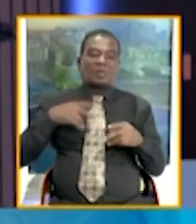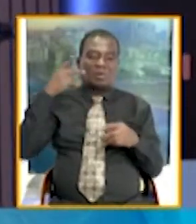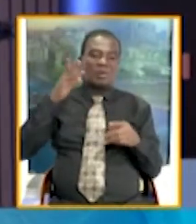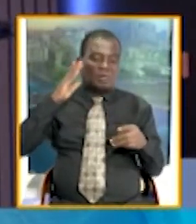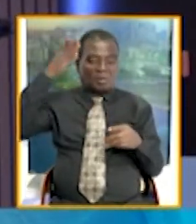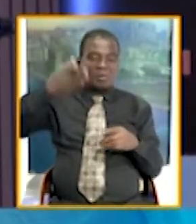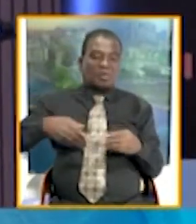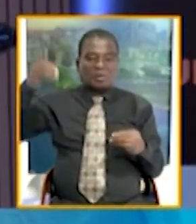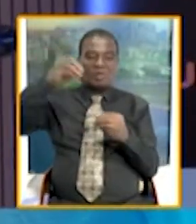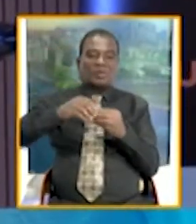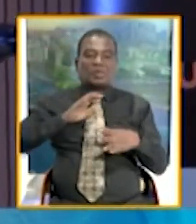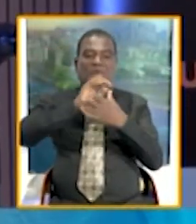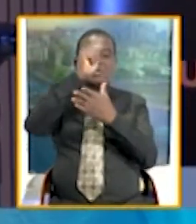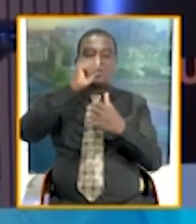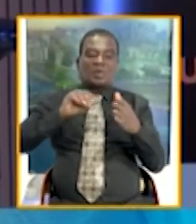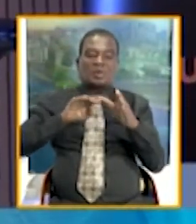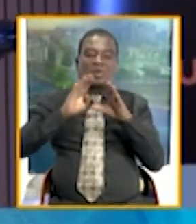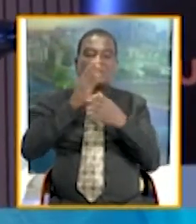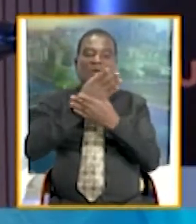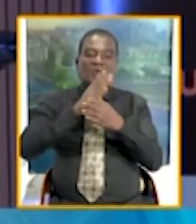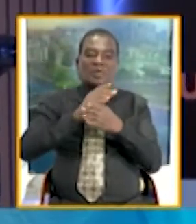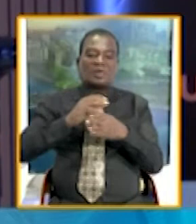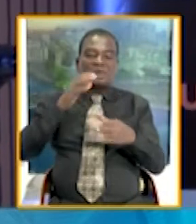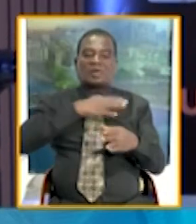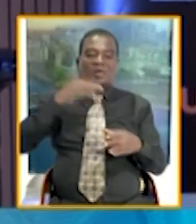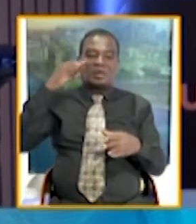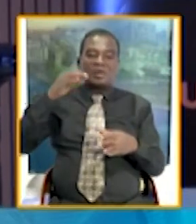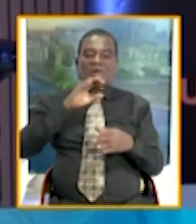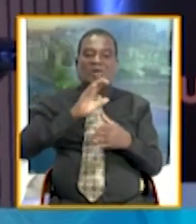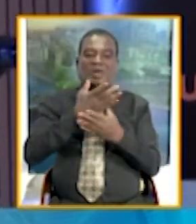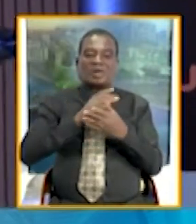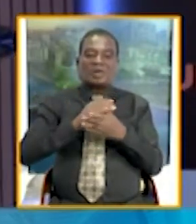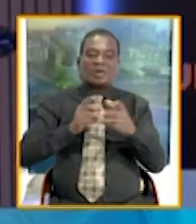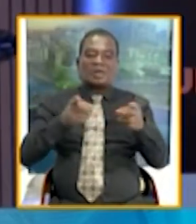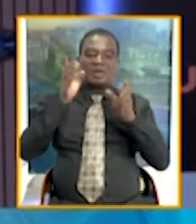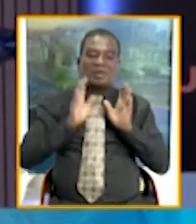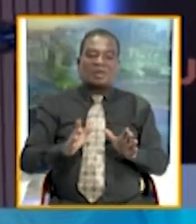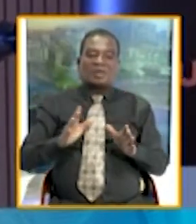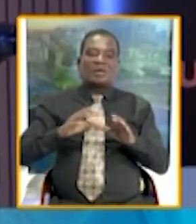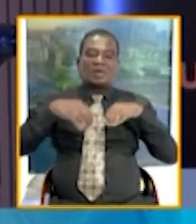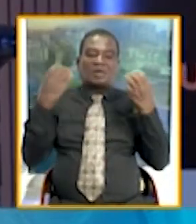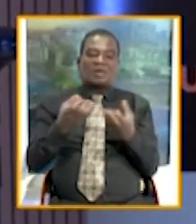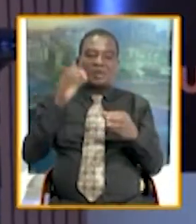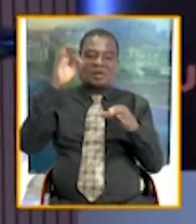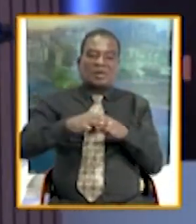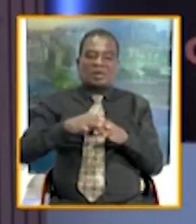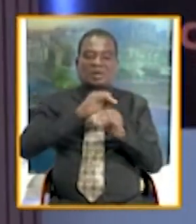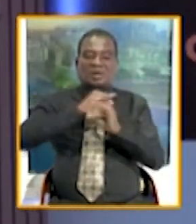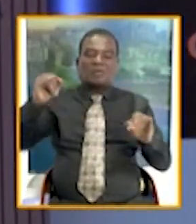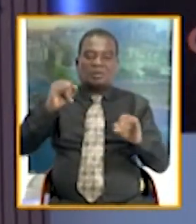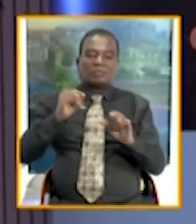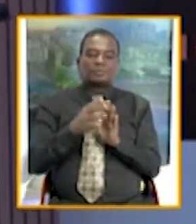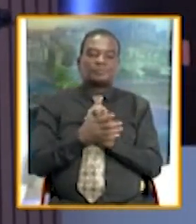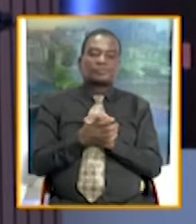la confiance entre les candidats et la CEI, mais mieux entre les électeurs et la commission électorale